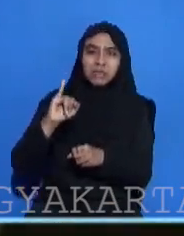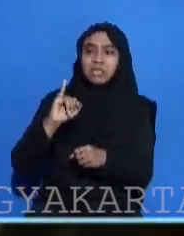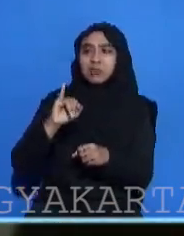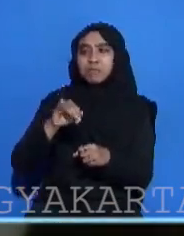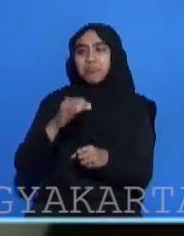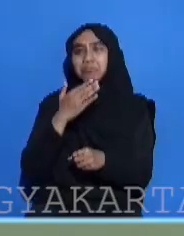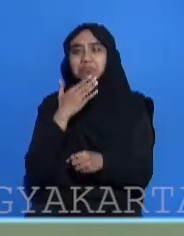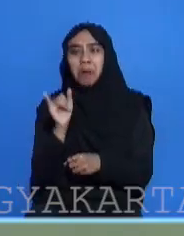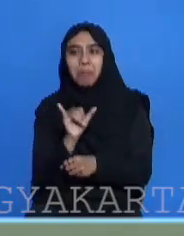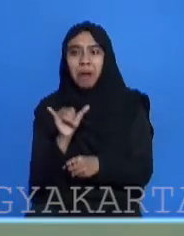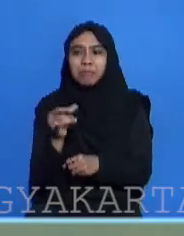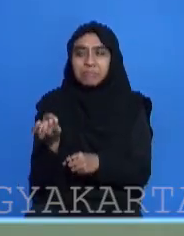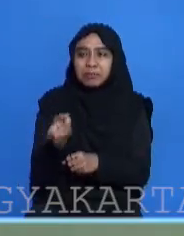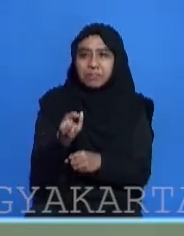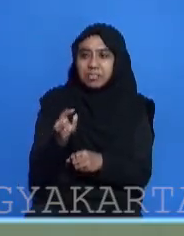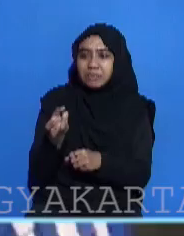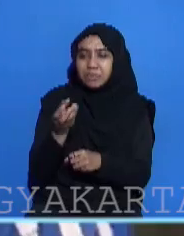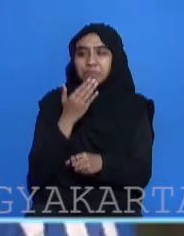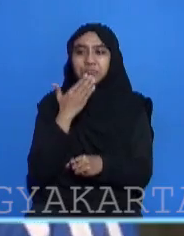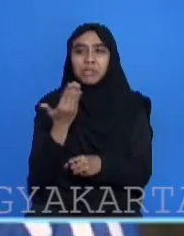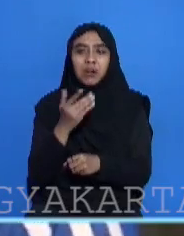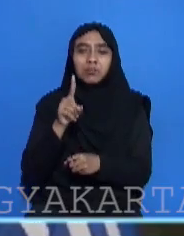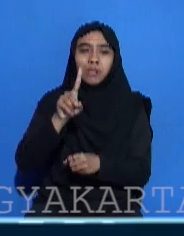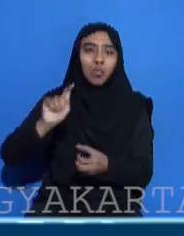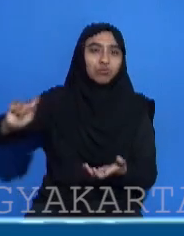pelet biasa ukuran tunggal sendok